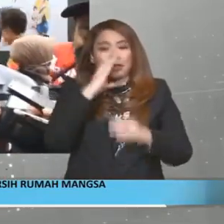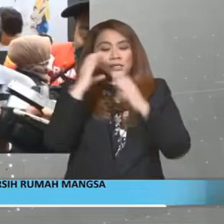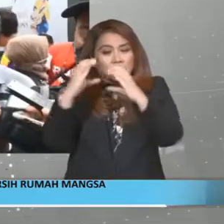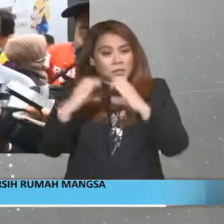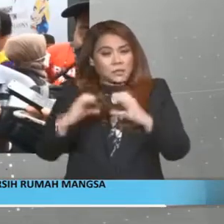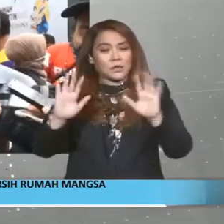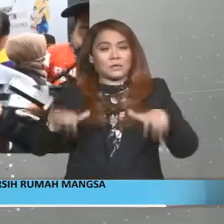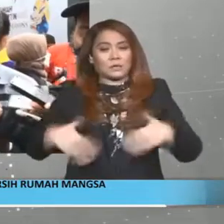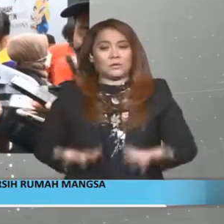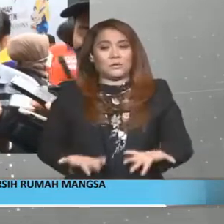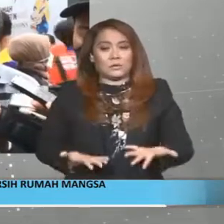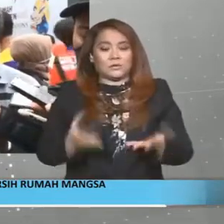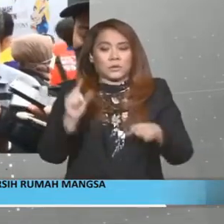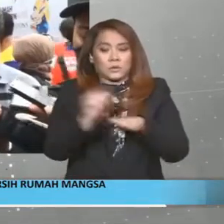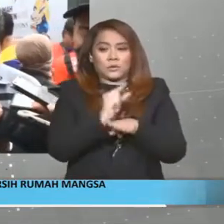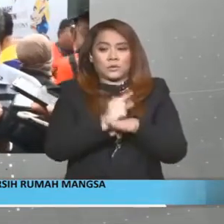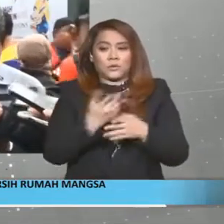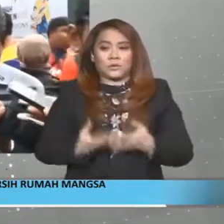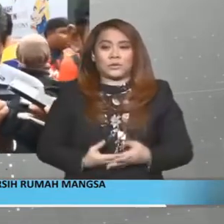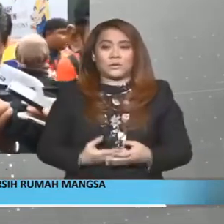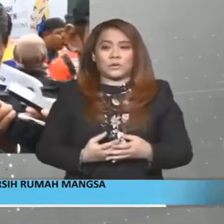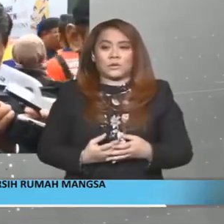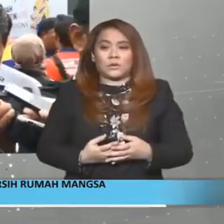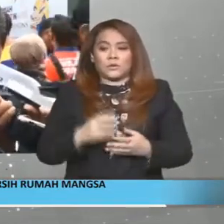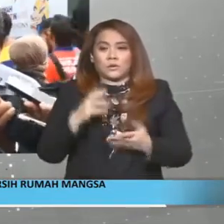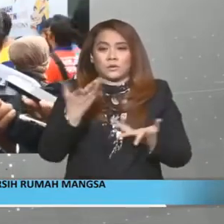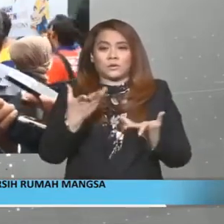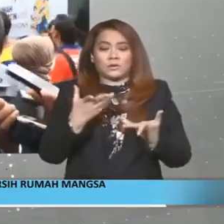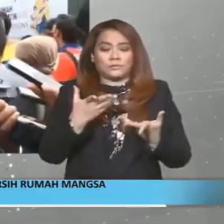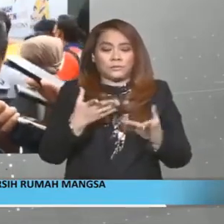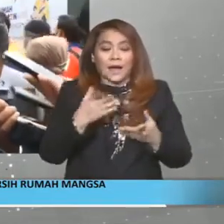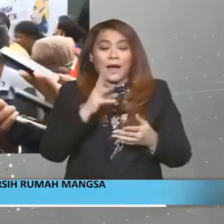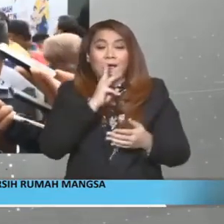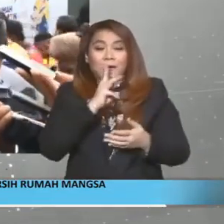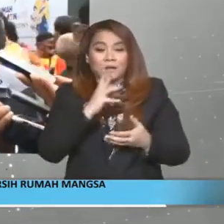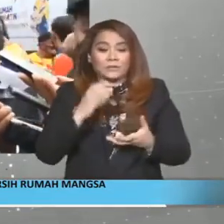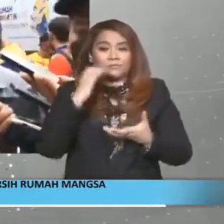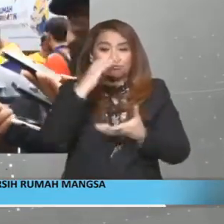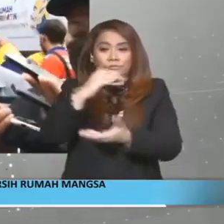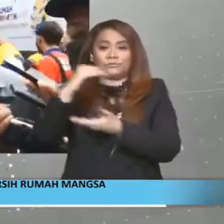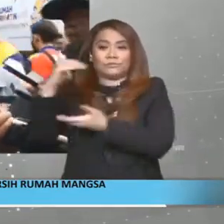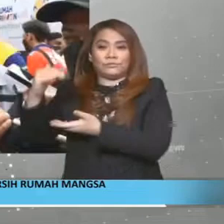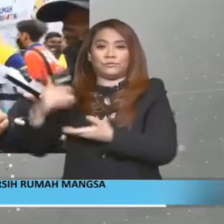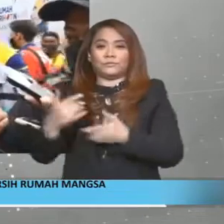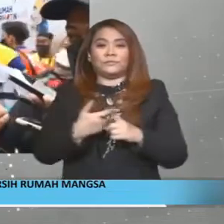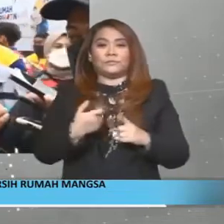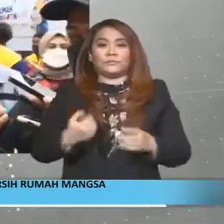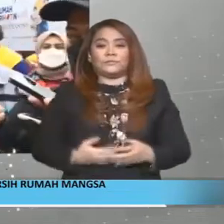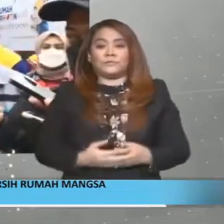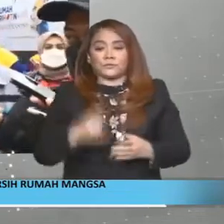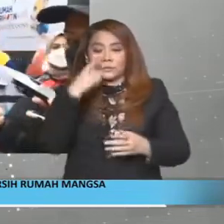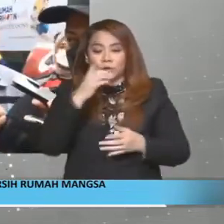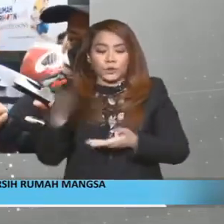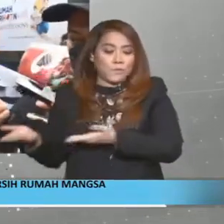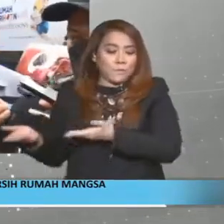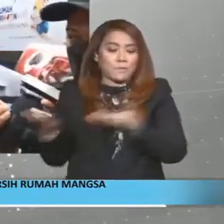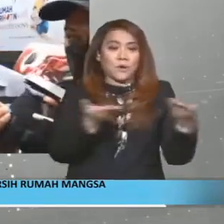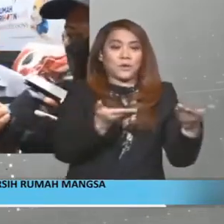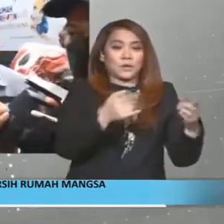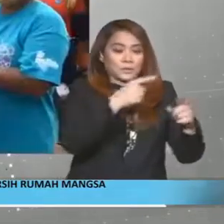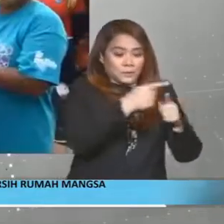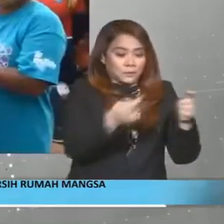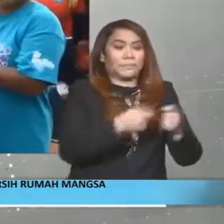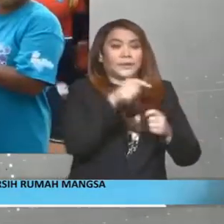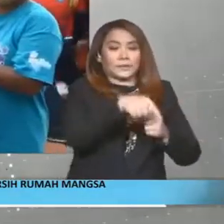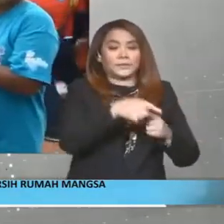untuk menggunakan Roro bakalan bekalan air metode benar aye untuk bergerak ke tempat-tempat yang kita